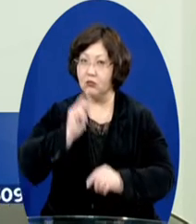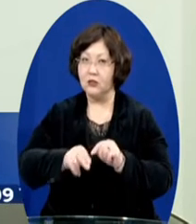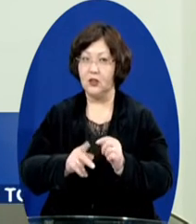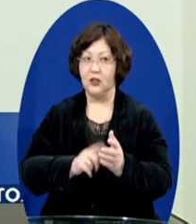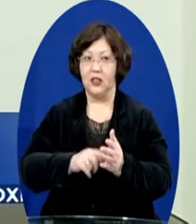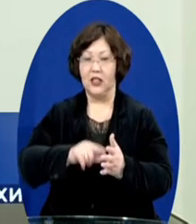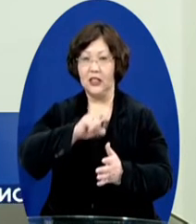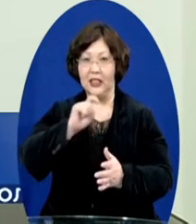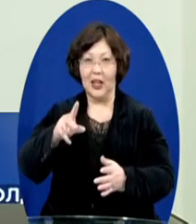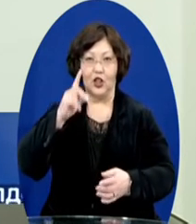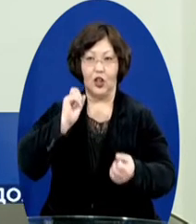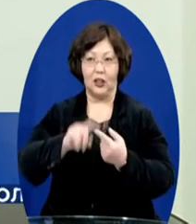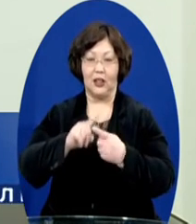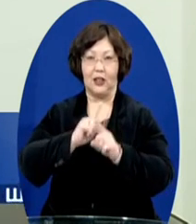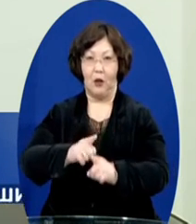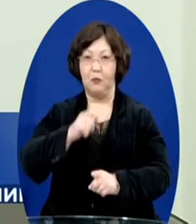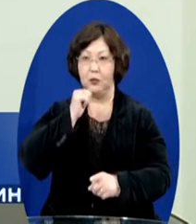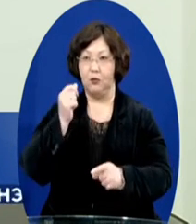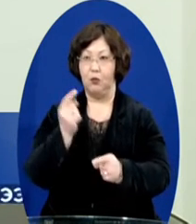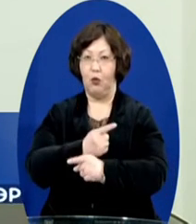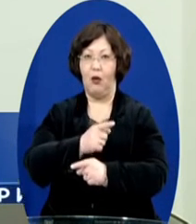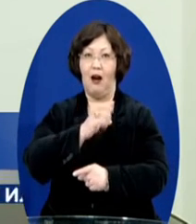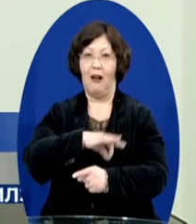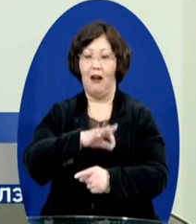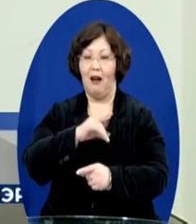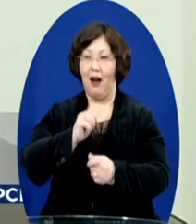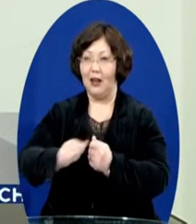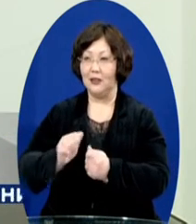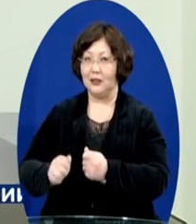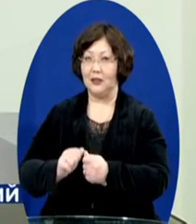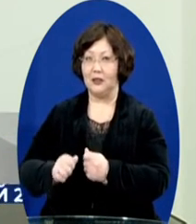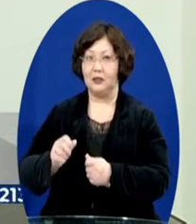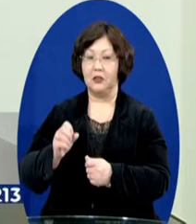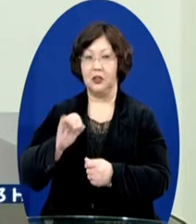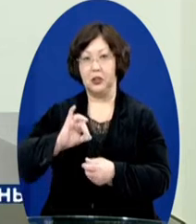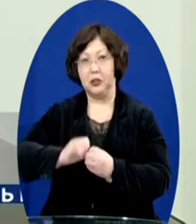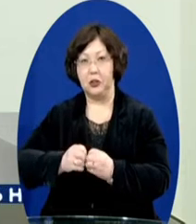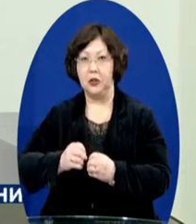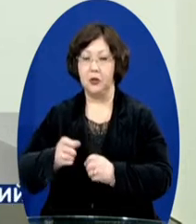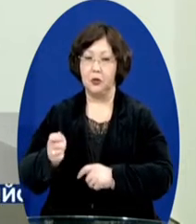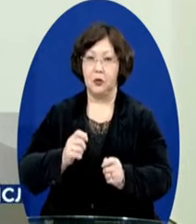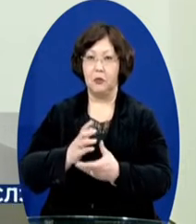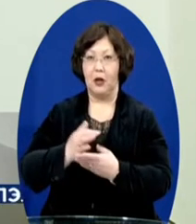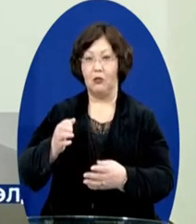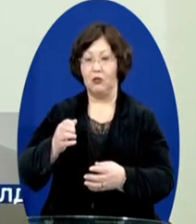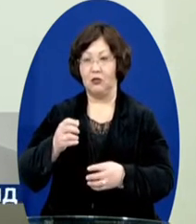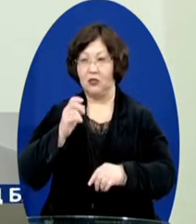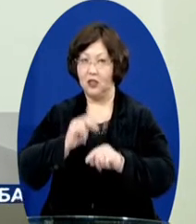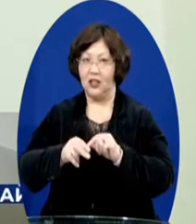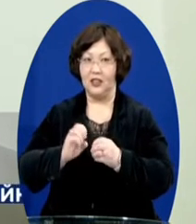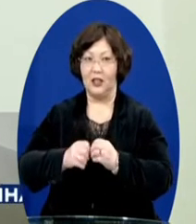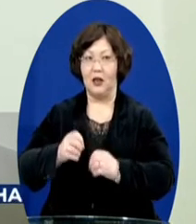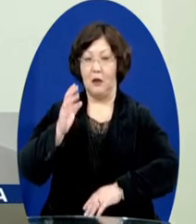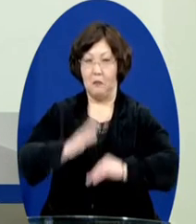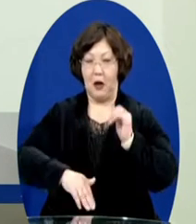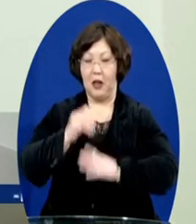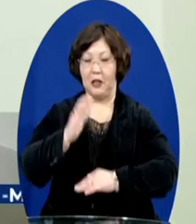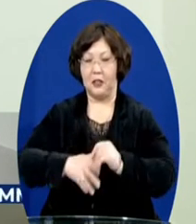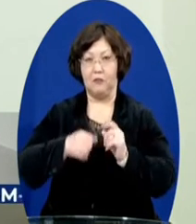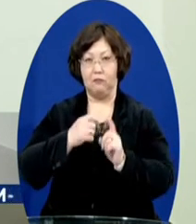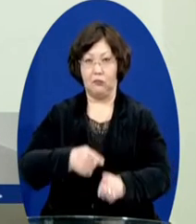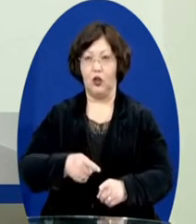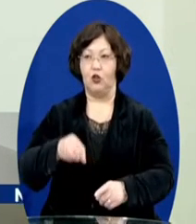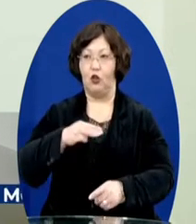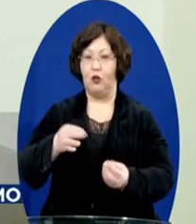зэрэг зориултын бусаар зарцуулж үгүй юу гэдгийг үзэх хэрэгтэй. Зээл төсвөр үзэх. Тэхийн тул бас очиж үзэх хэрэгтэй болно шүү дээ. Жишээл ингээл байшин